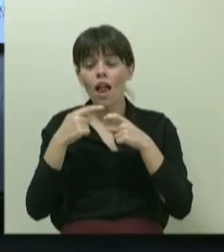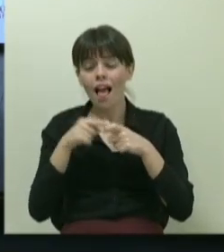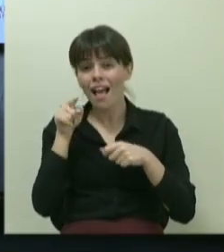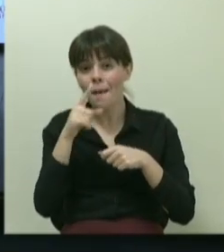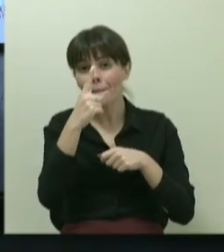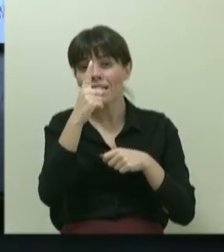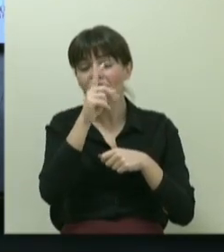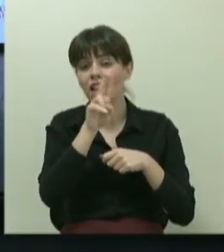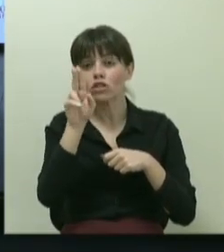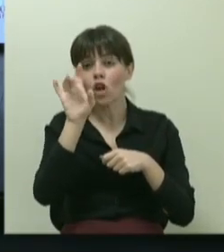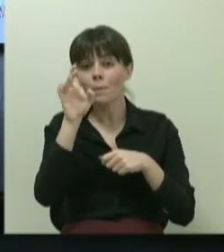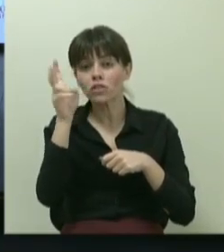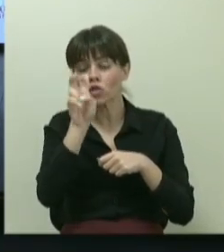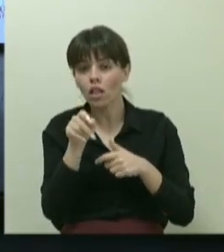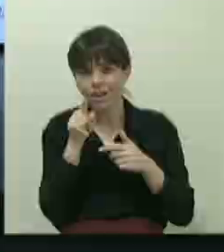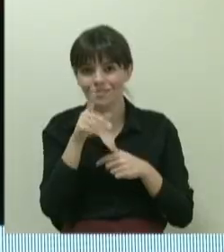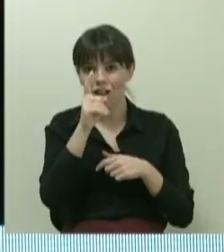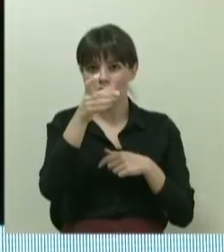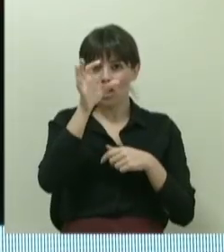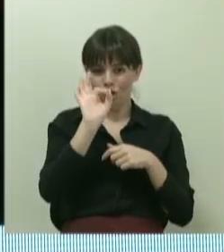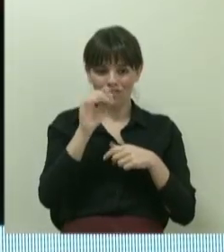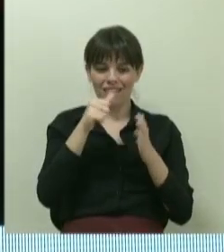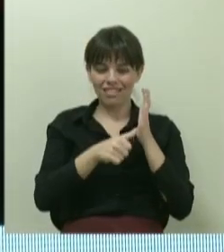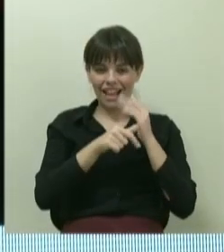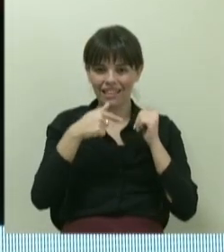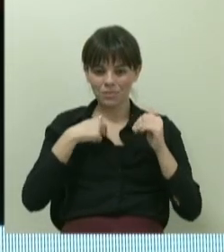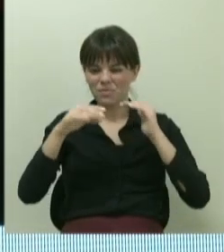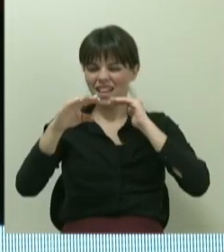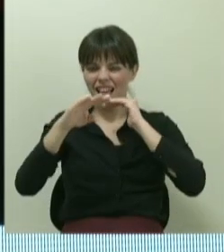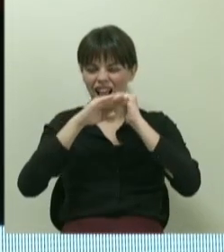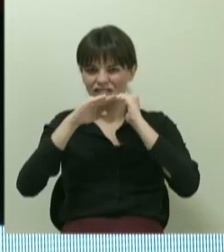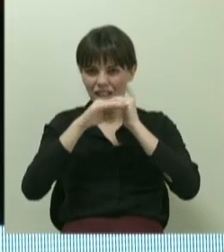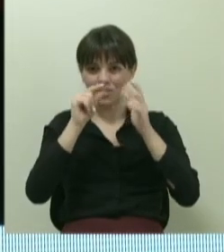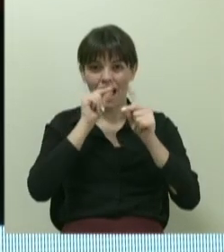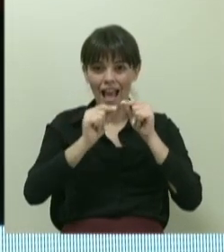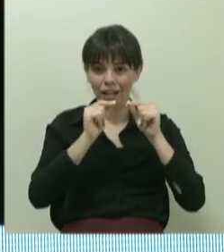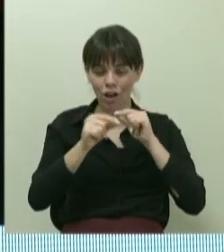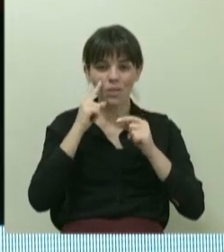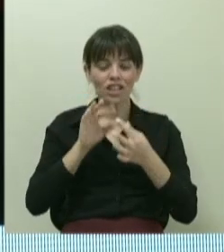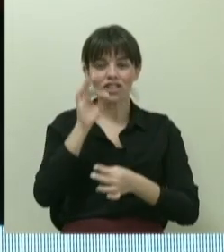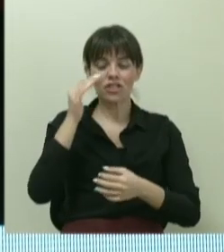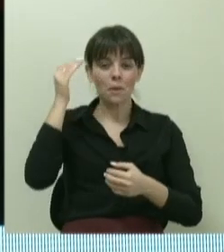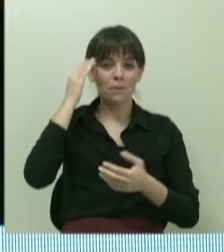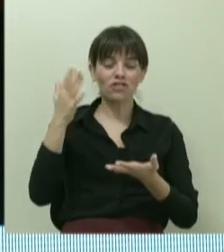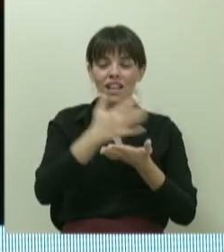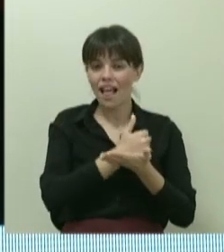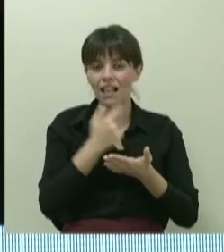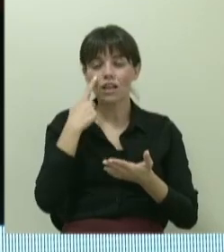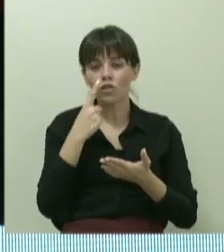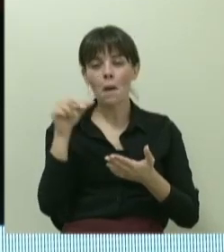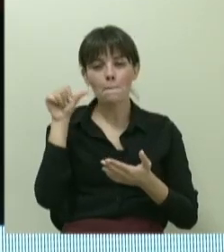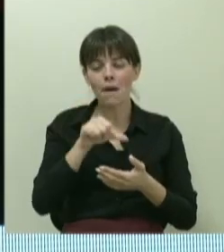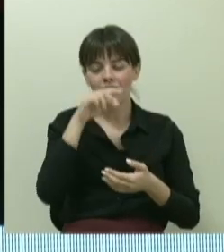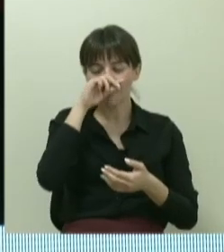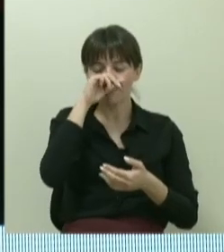dolar. 90'da master'dayken eşitlenmiş ekonomilerimiz, kişi başına gelirlerimiz